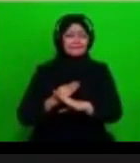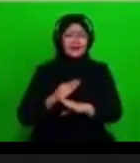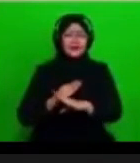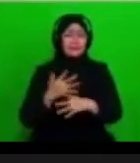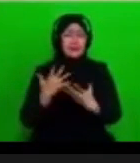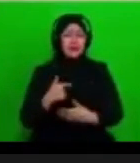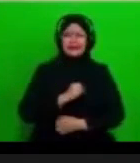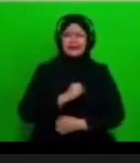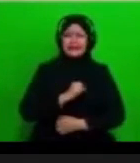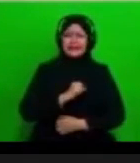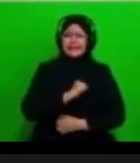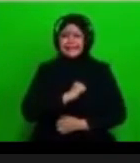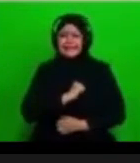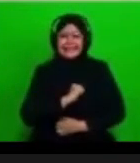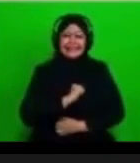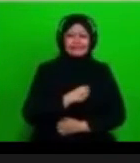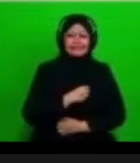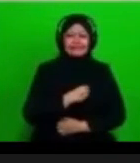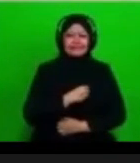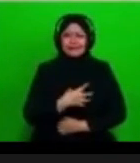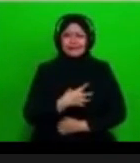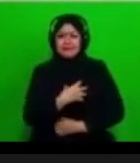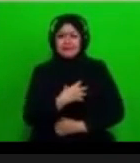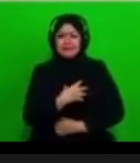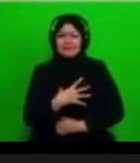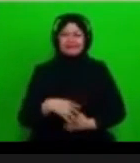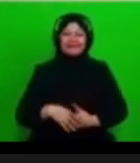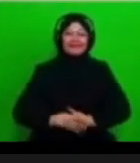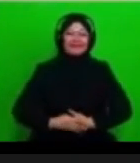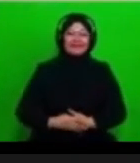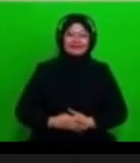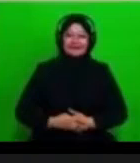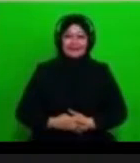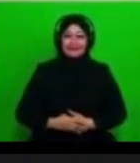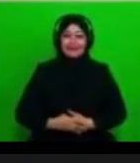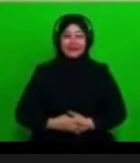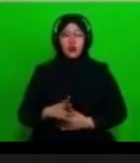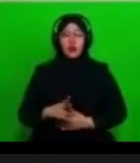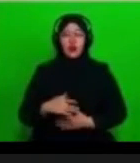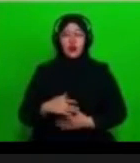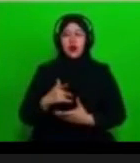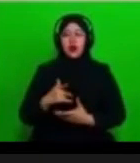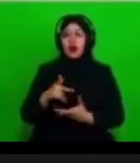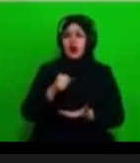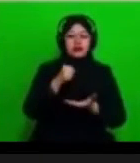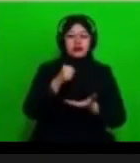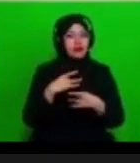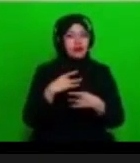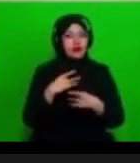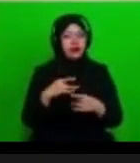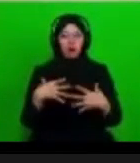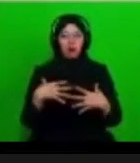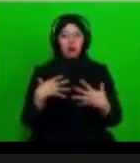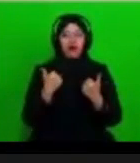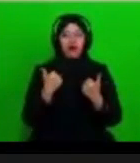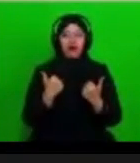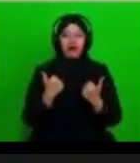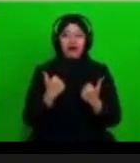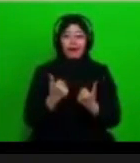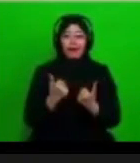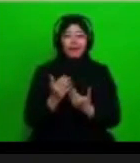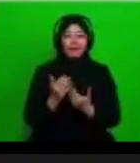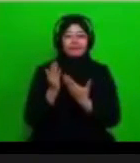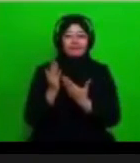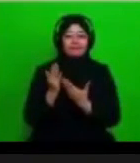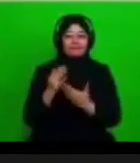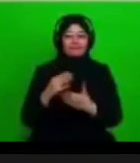Ini berhentinya bikin deg-degan. Iya, ini deg-degan sayangnya bagi ibu-ibu nih. Baik. Kan hadiahnya menarik. Iya. Ini dia.